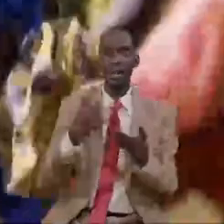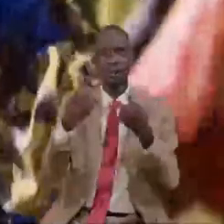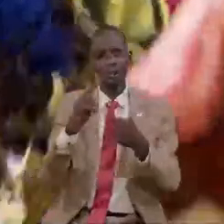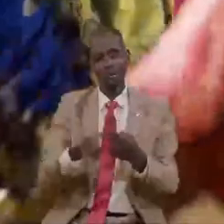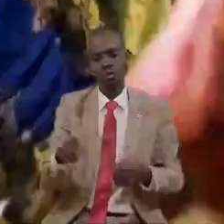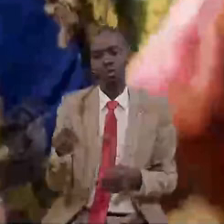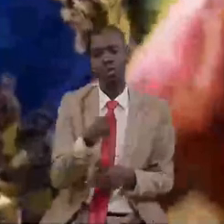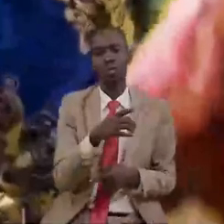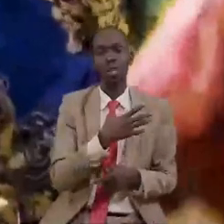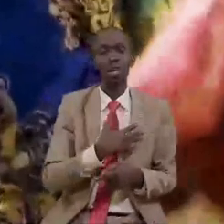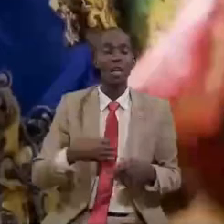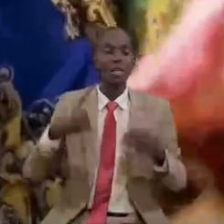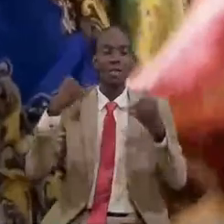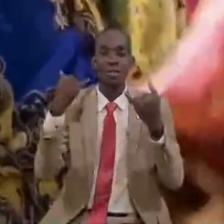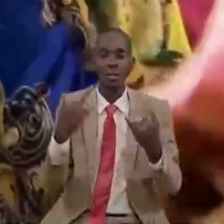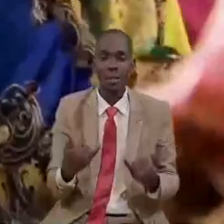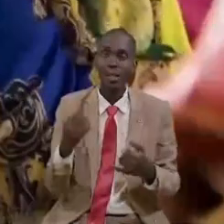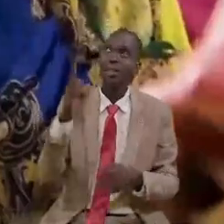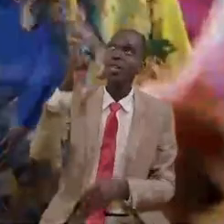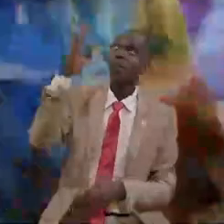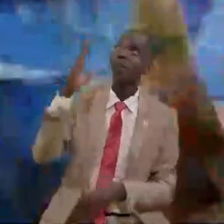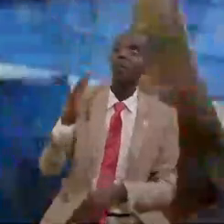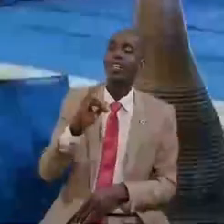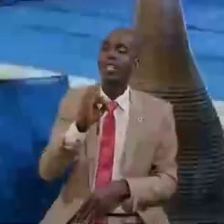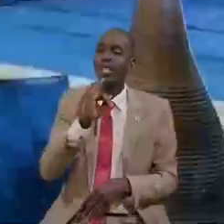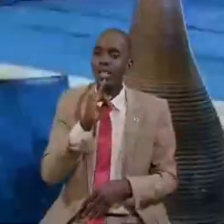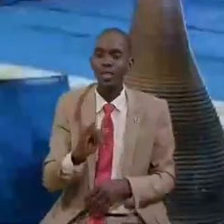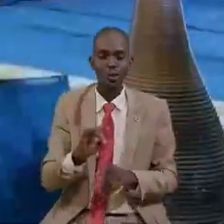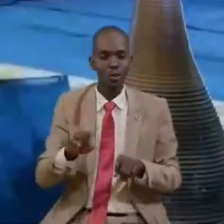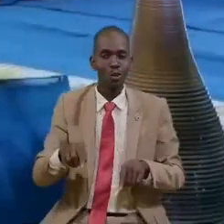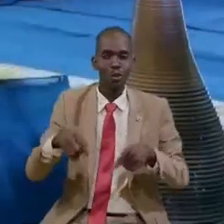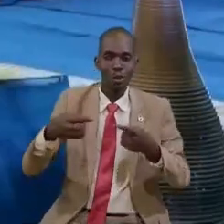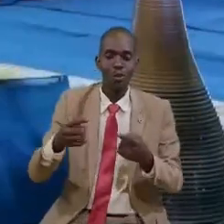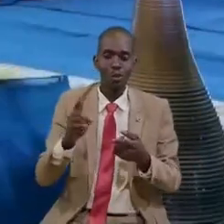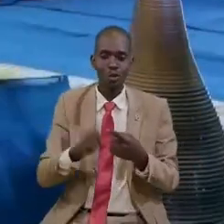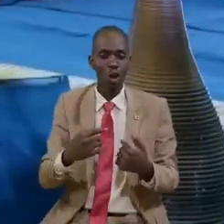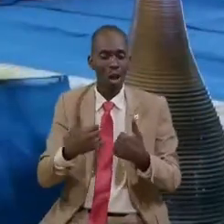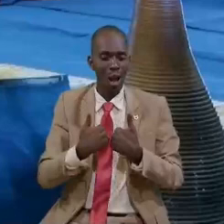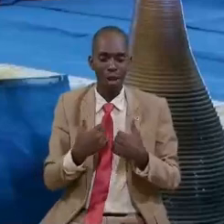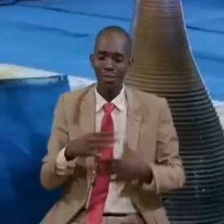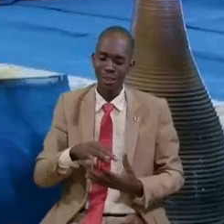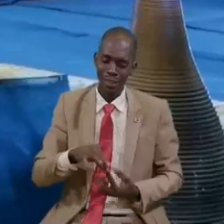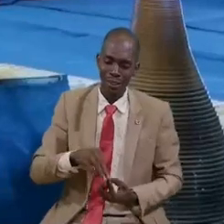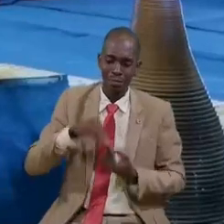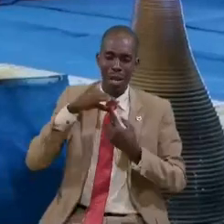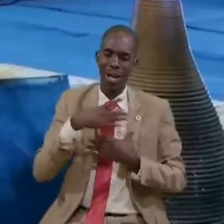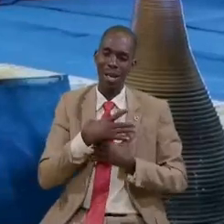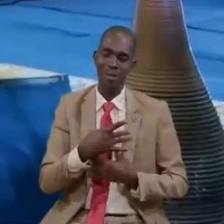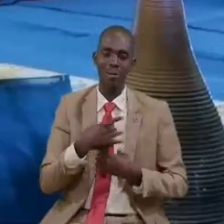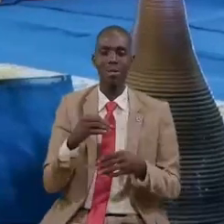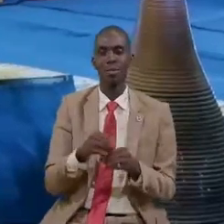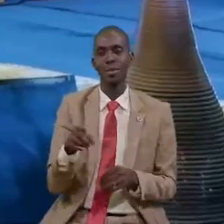Et maintenant, Dieu va avoir un intérêt spécial à votre